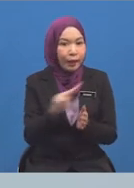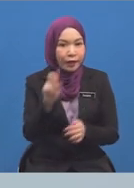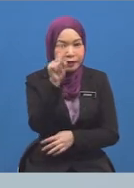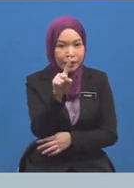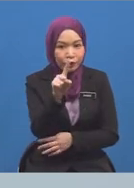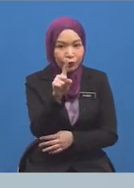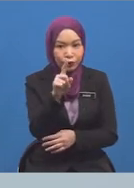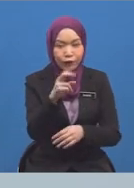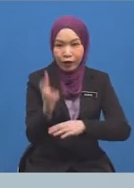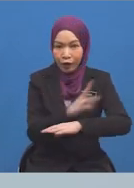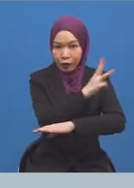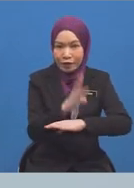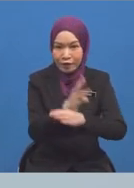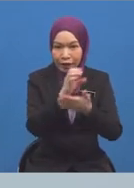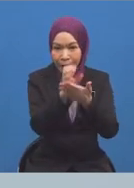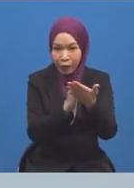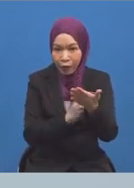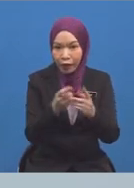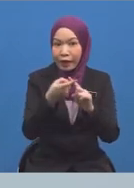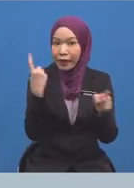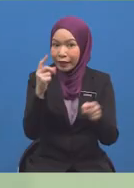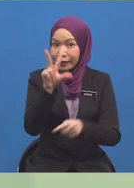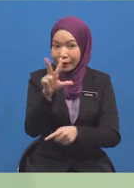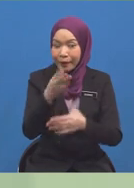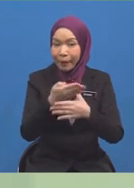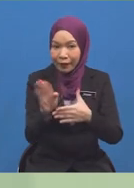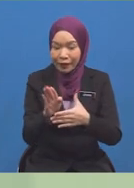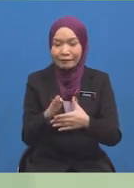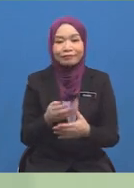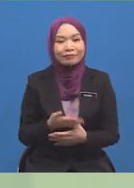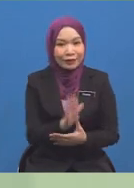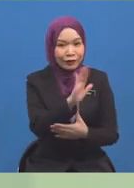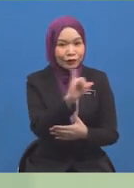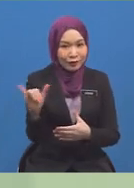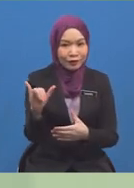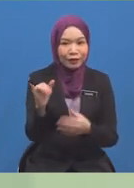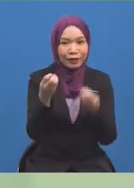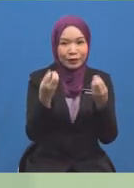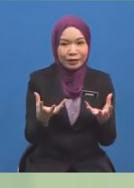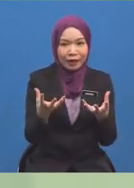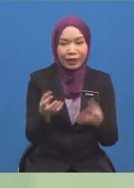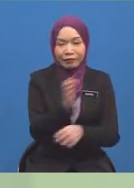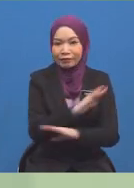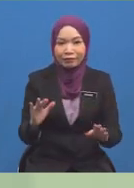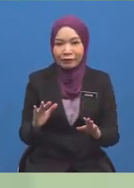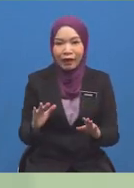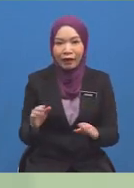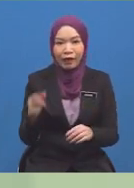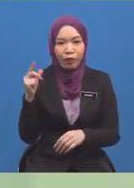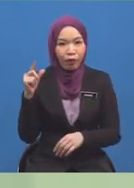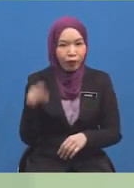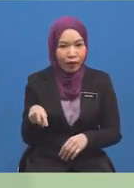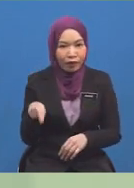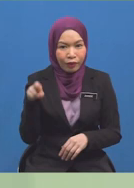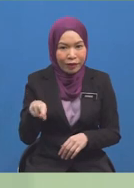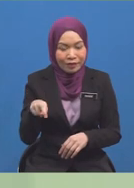ndak di pada tiga bahagian seterusnya pecahan tak wajar jika